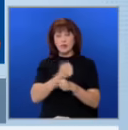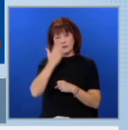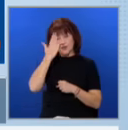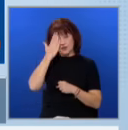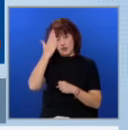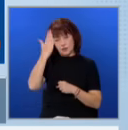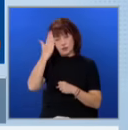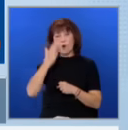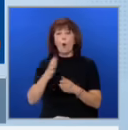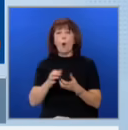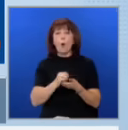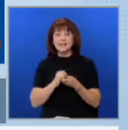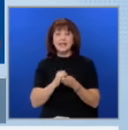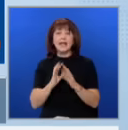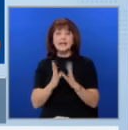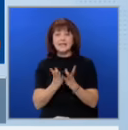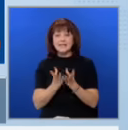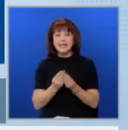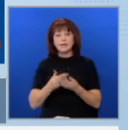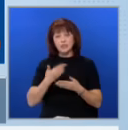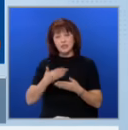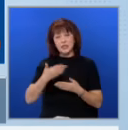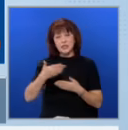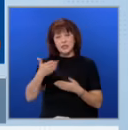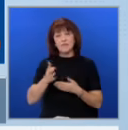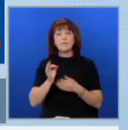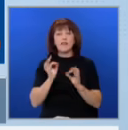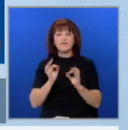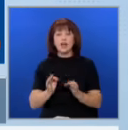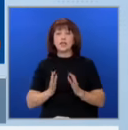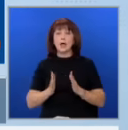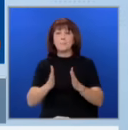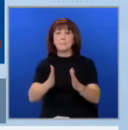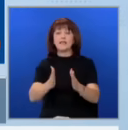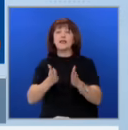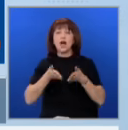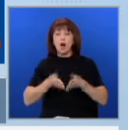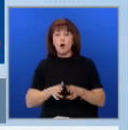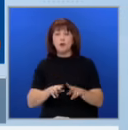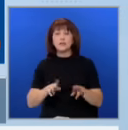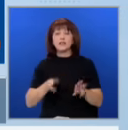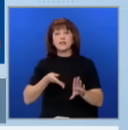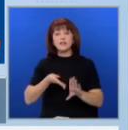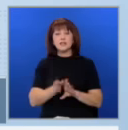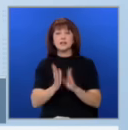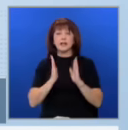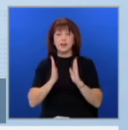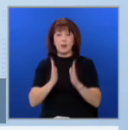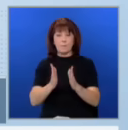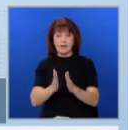искрено. Обединени, заедно ще следваме верния път, по който родината ни ще тръгне напред, убеден е